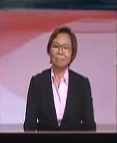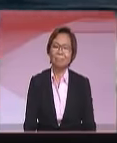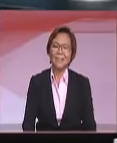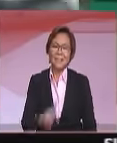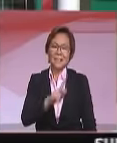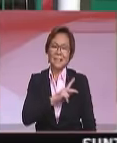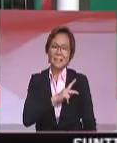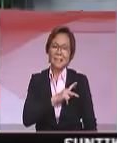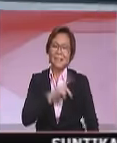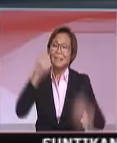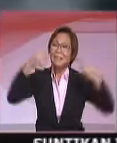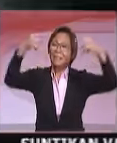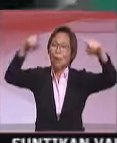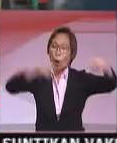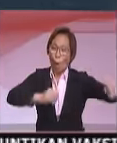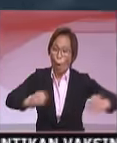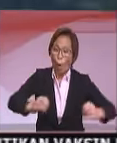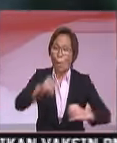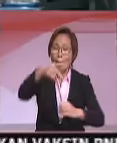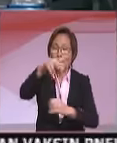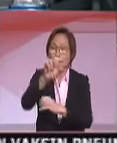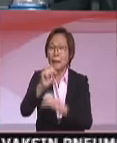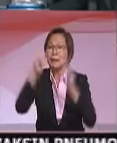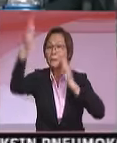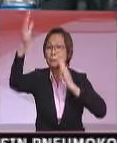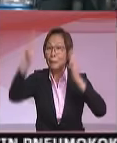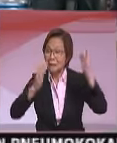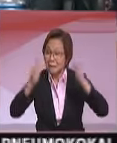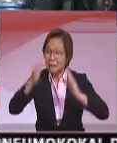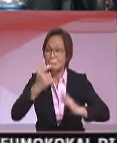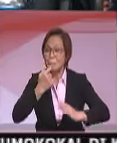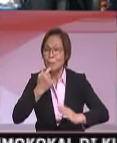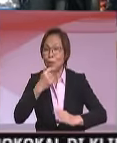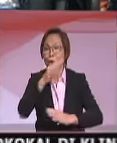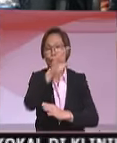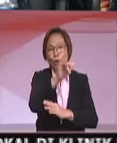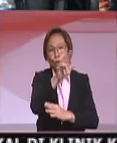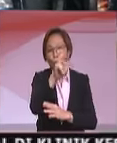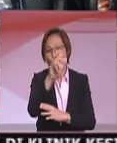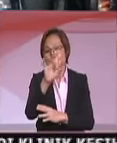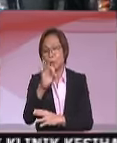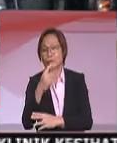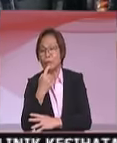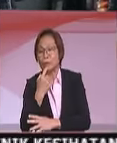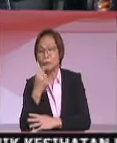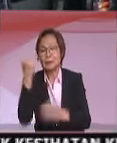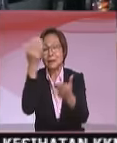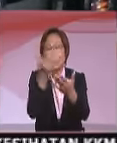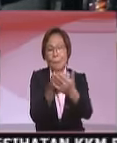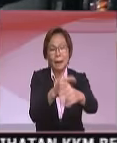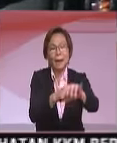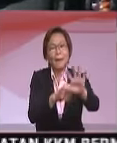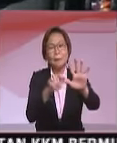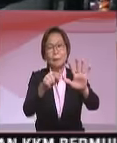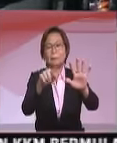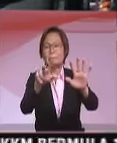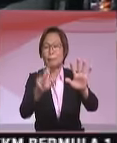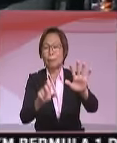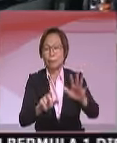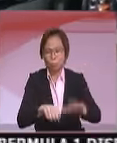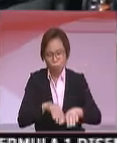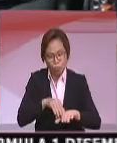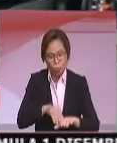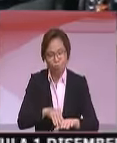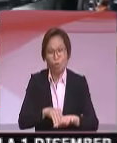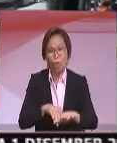Menurut Ketua Kecemerlangan Operasi Plus Malaysia Berhad Plus, Muhammad Yusof Abdul Aziz, sehingga 5.30 petang tadi, aliran